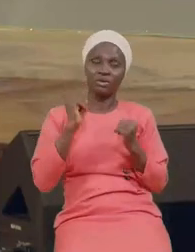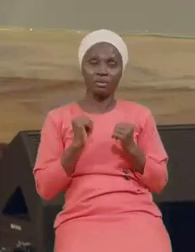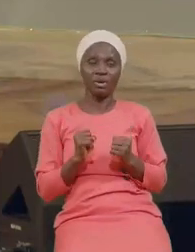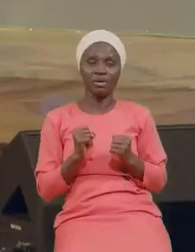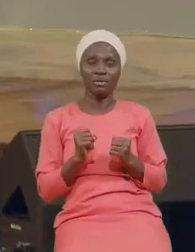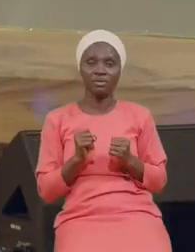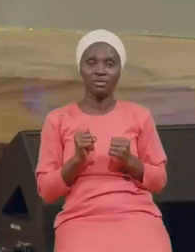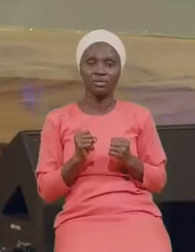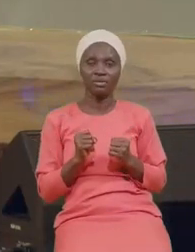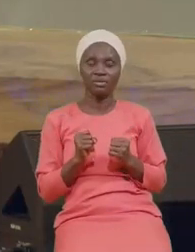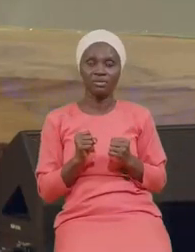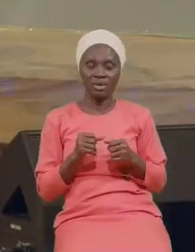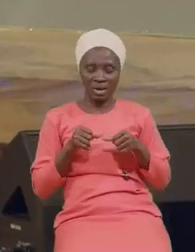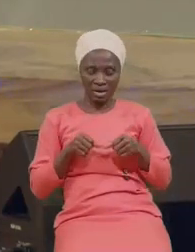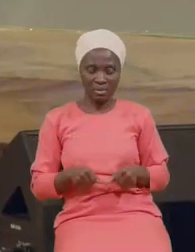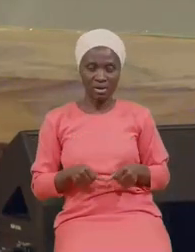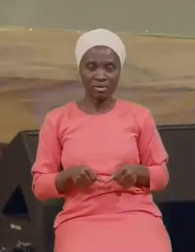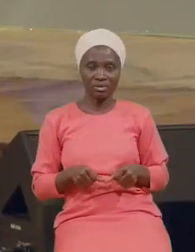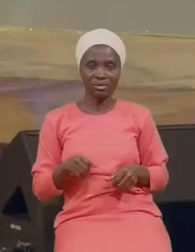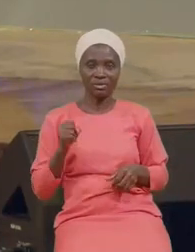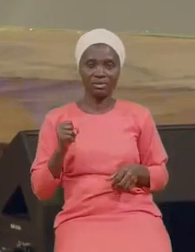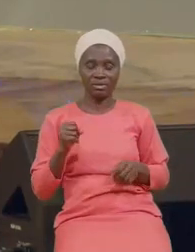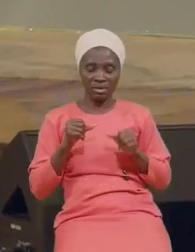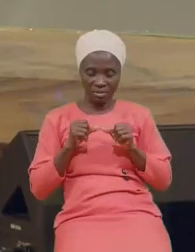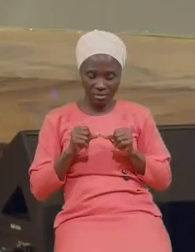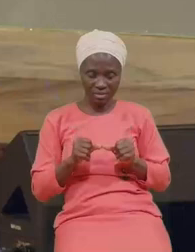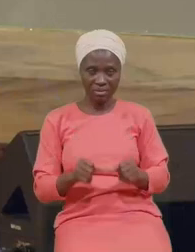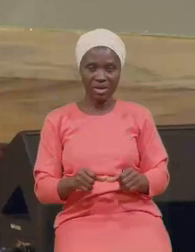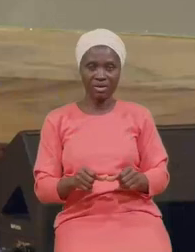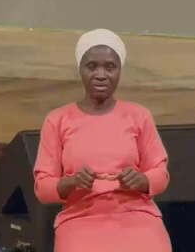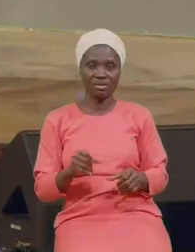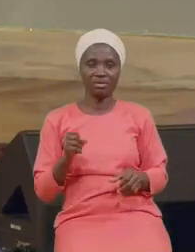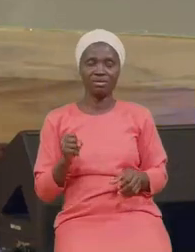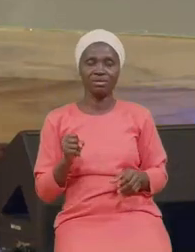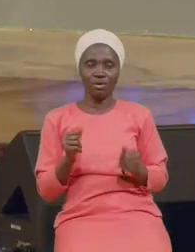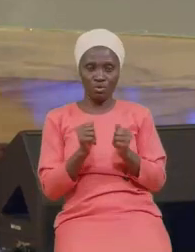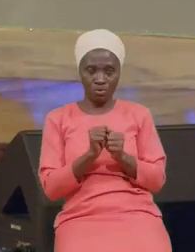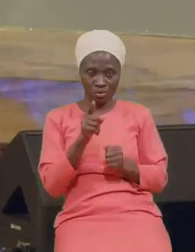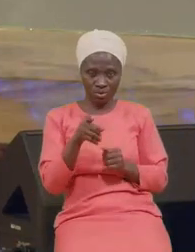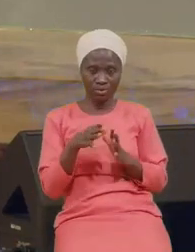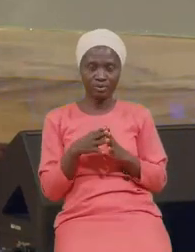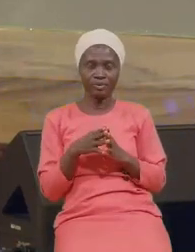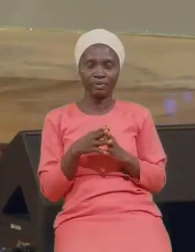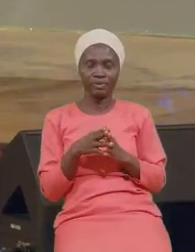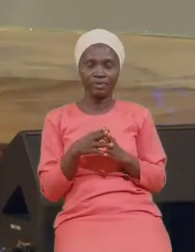sa puissance demeure reste avec toi